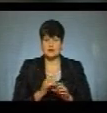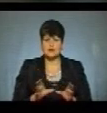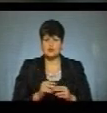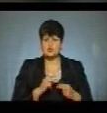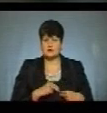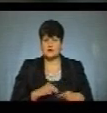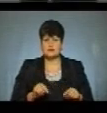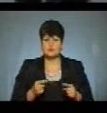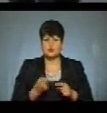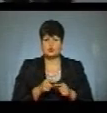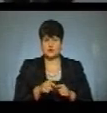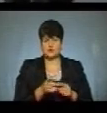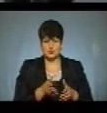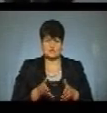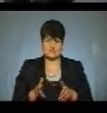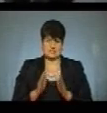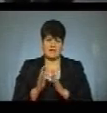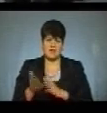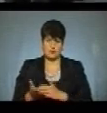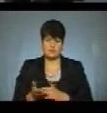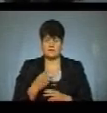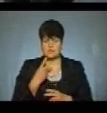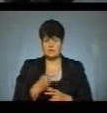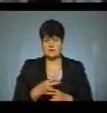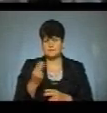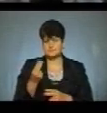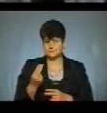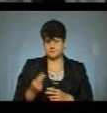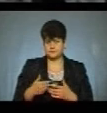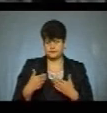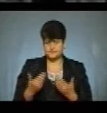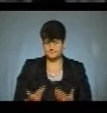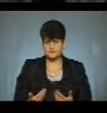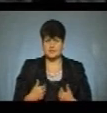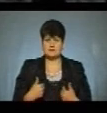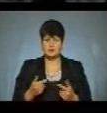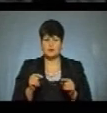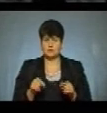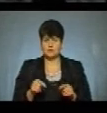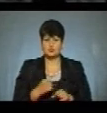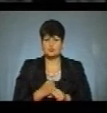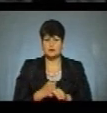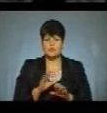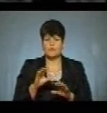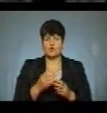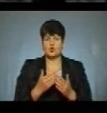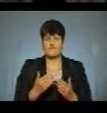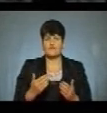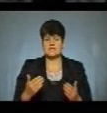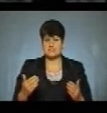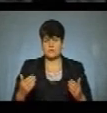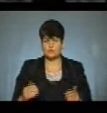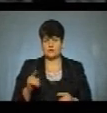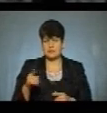створення цього скверу. Ми робили ескізну пропозицію. Ми запропонували тут зробити фотовиставку. Там